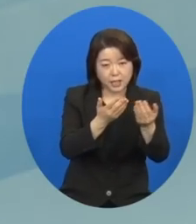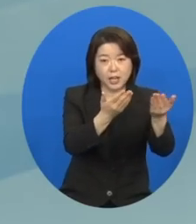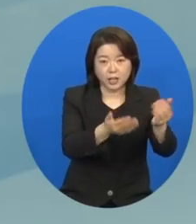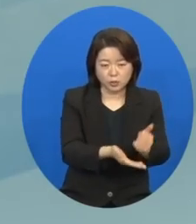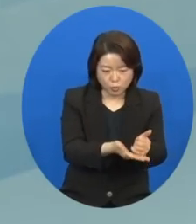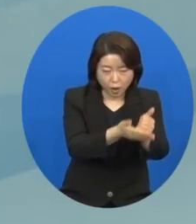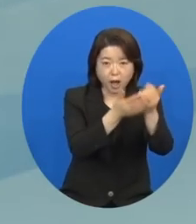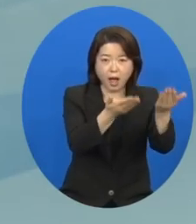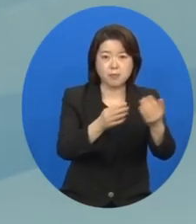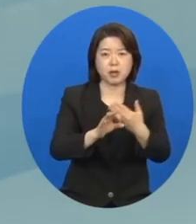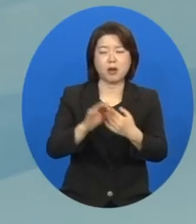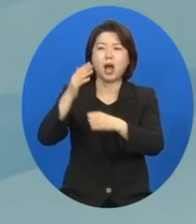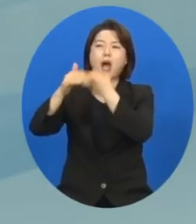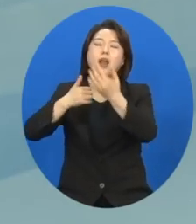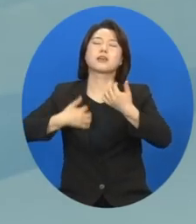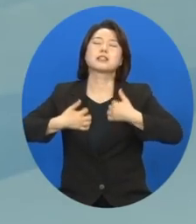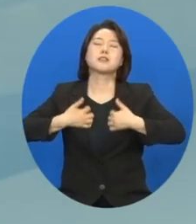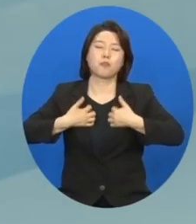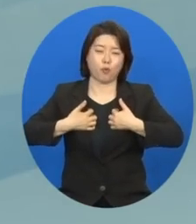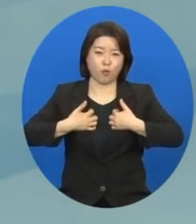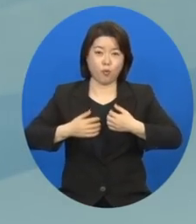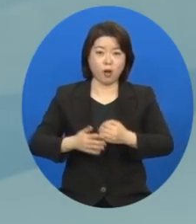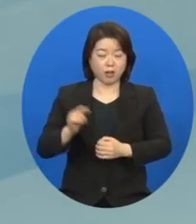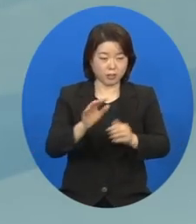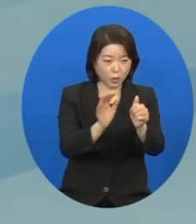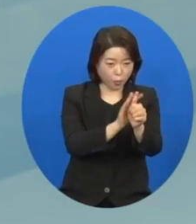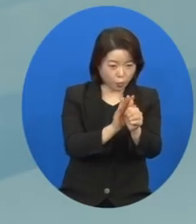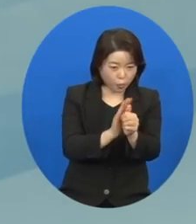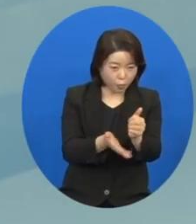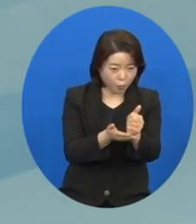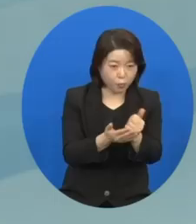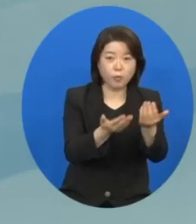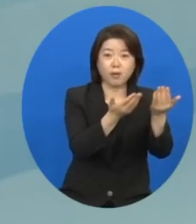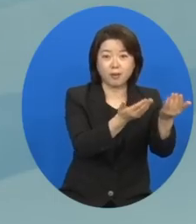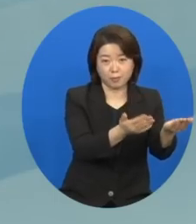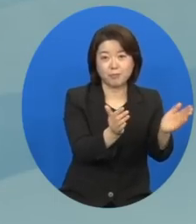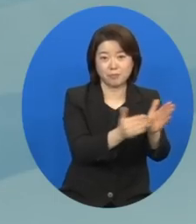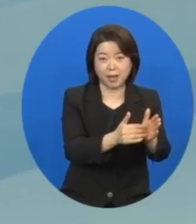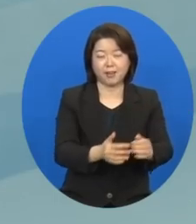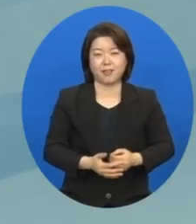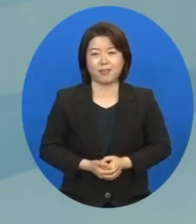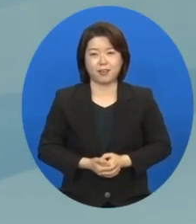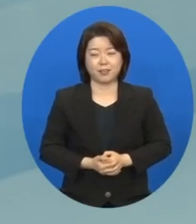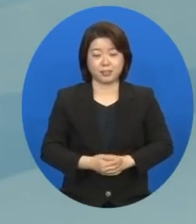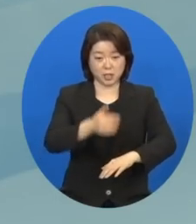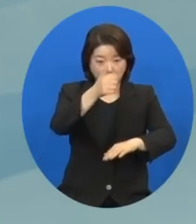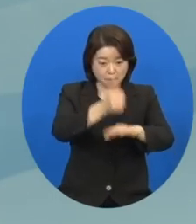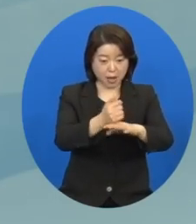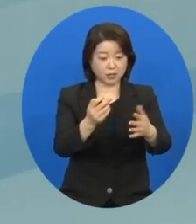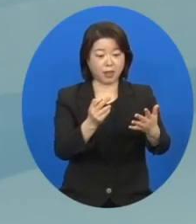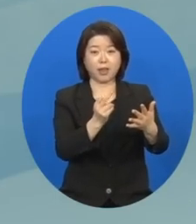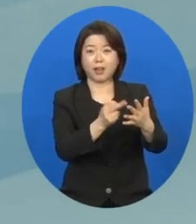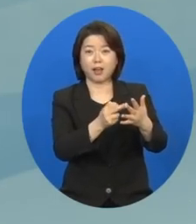섬기면 하나님이 기뻐하시는 거야. 그래서 이제 그렇게 위로를 좀 격려를 해 주었습니다. 근데 막내도 신학을 하고 싶어요. 나중에